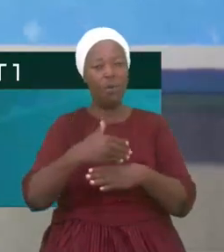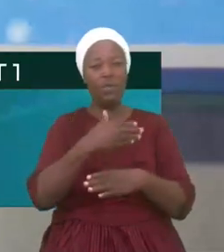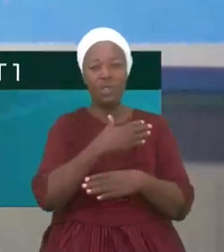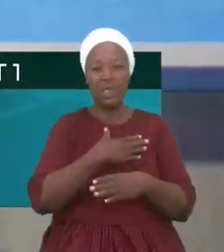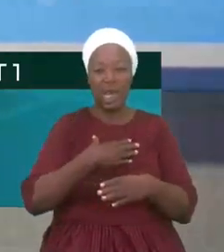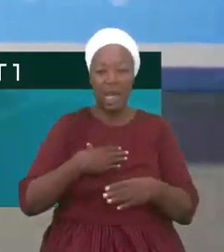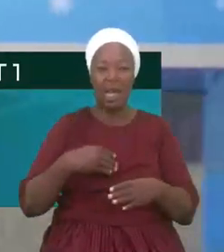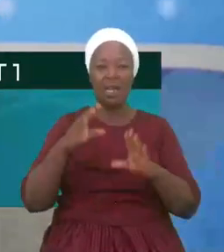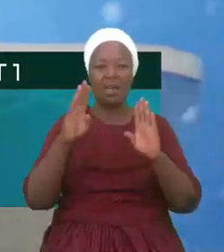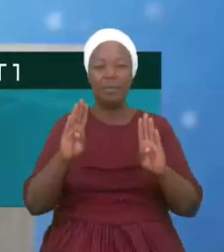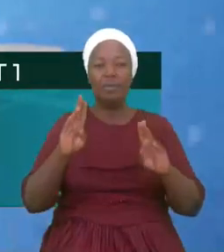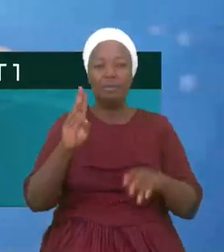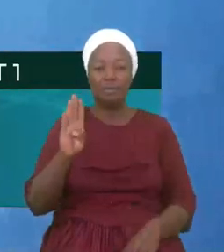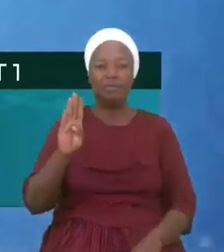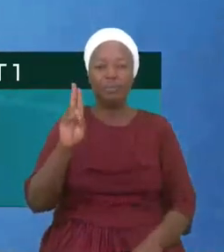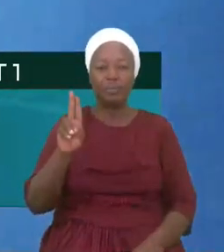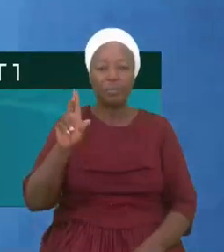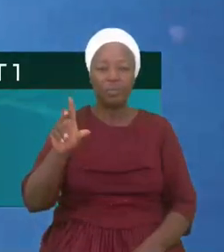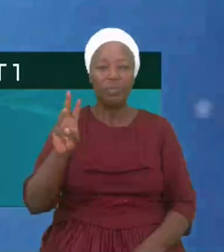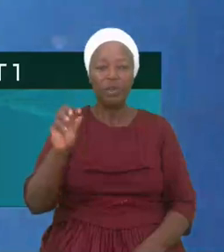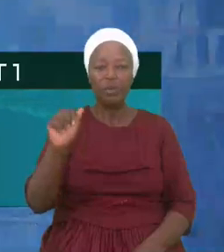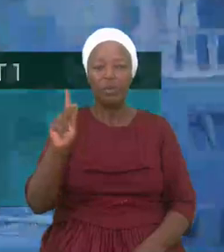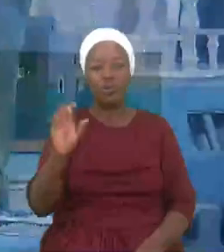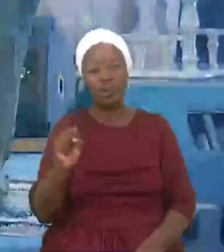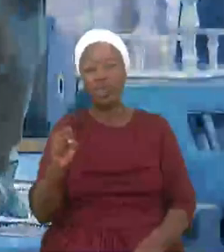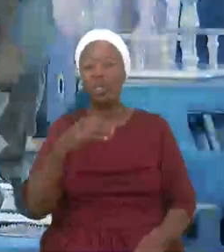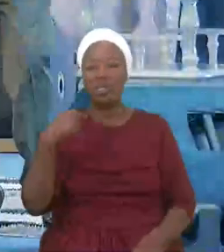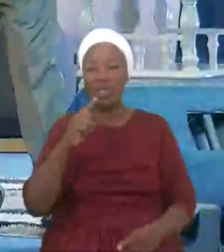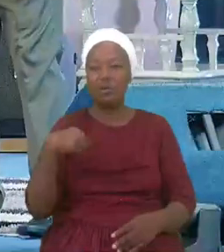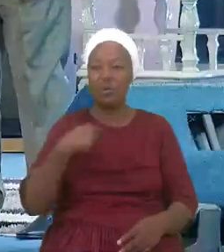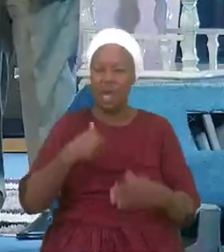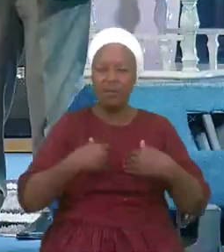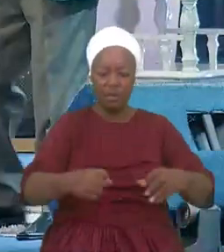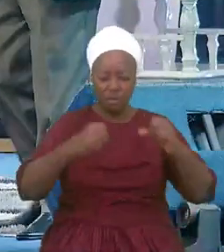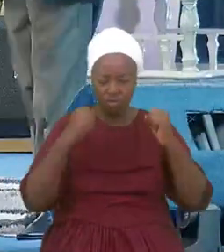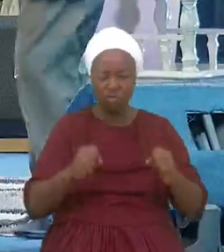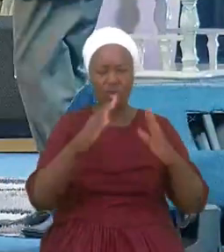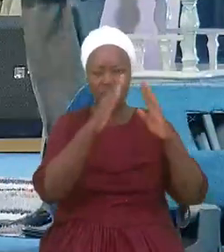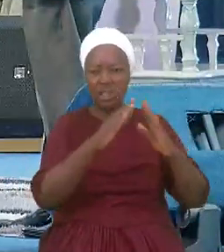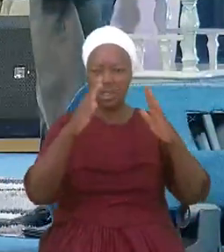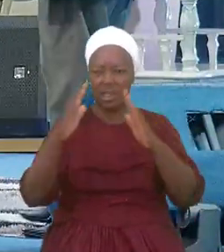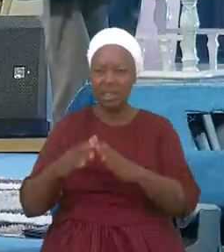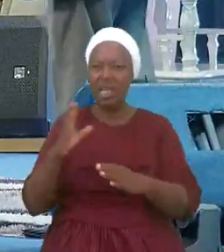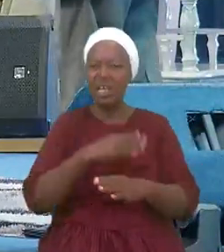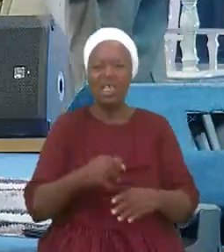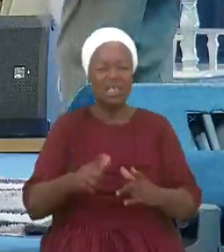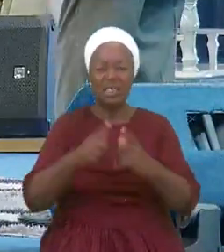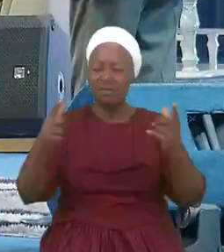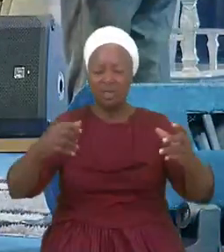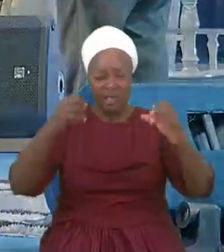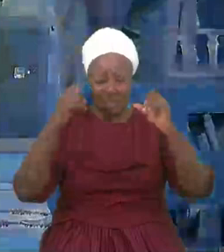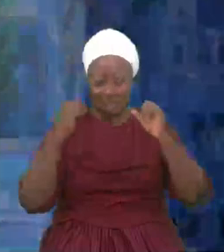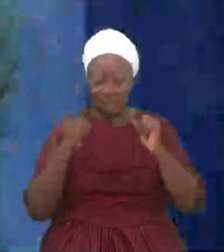il nous donne le salut pour muraille et pour rempart nous avons une ville forte